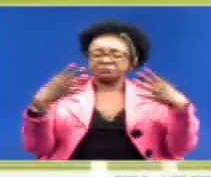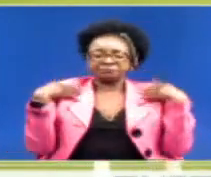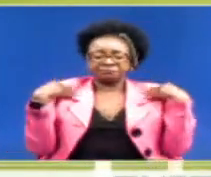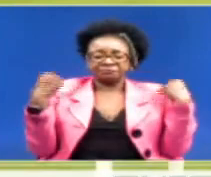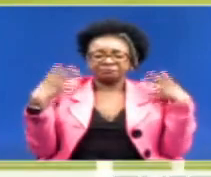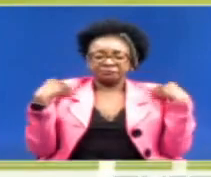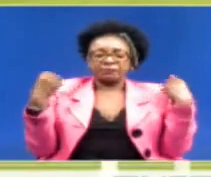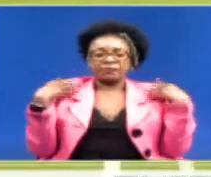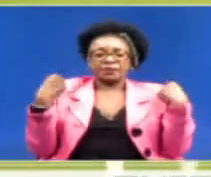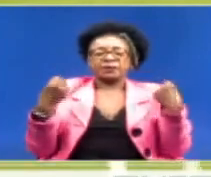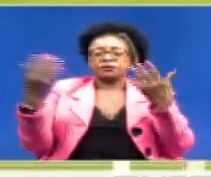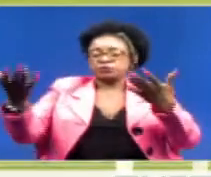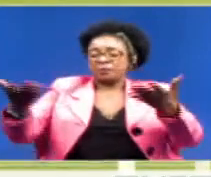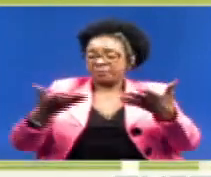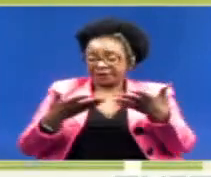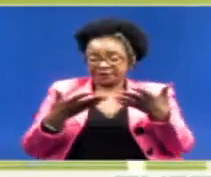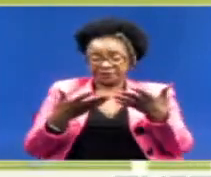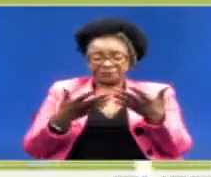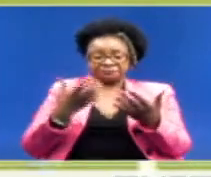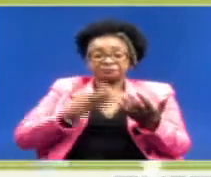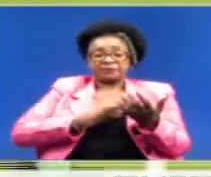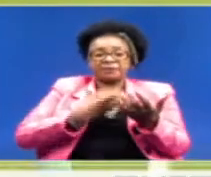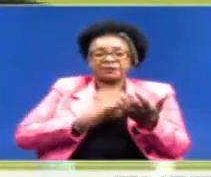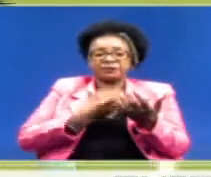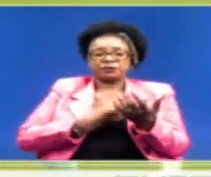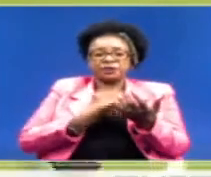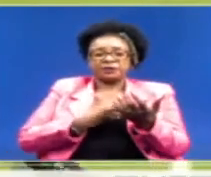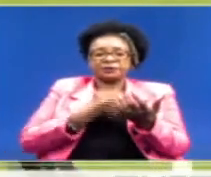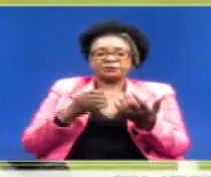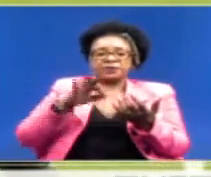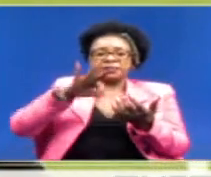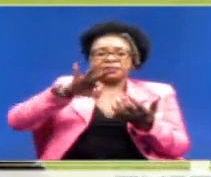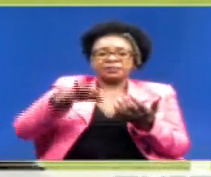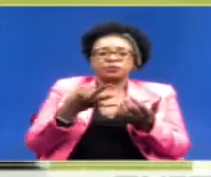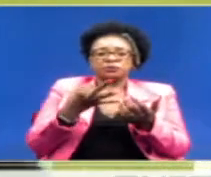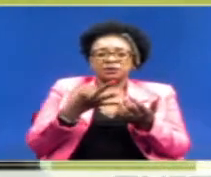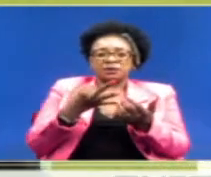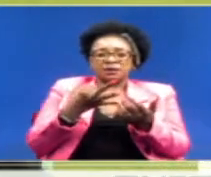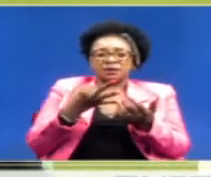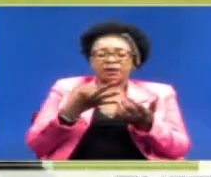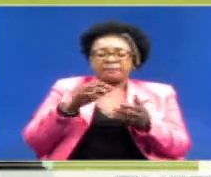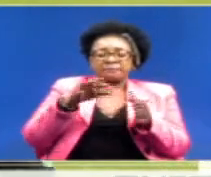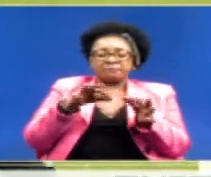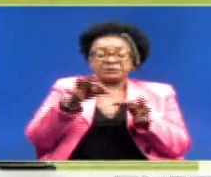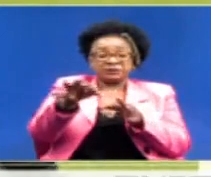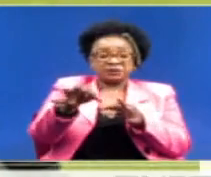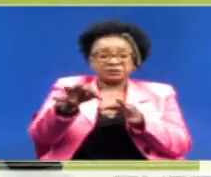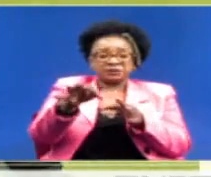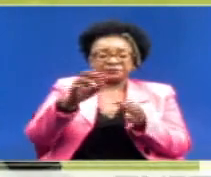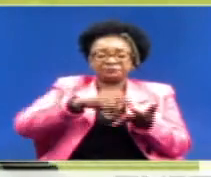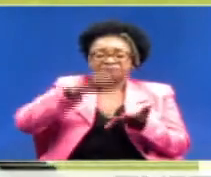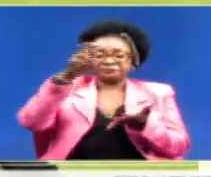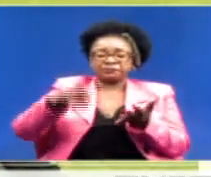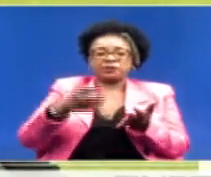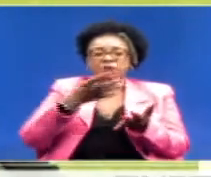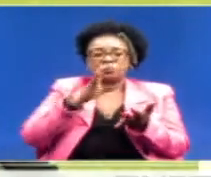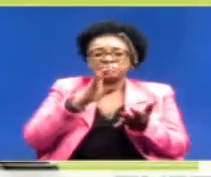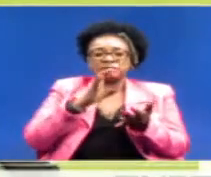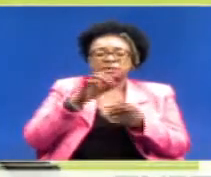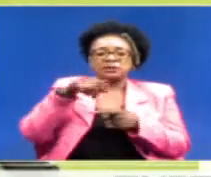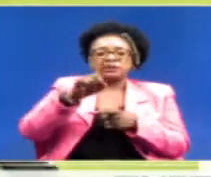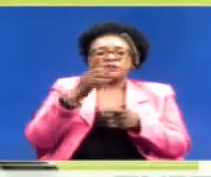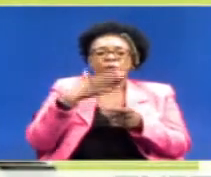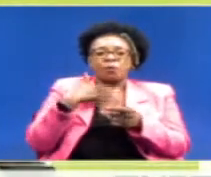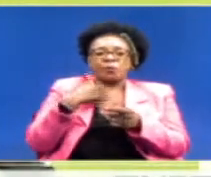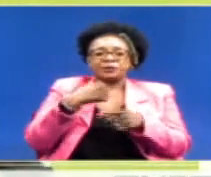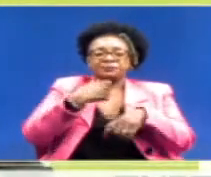ya kuiletea Kenya fahari katika mbio za mita 3000 kuruka viunzi na maji. Kibiwot anataka kukifanya kile